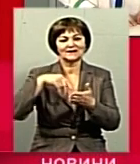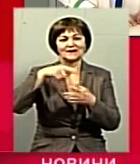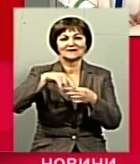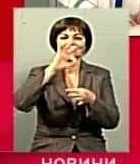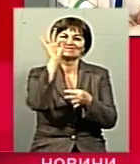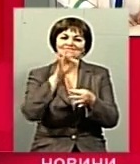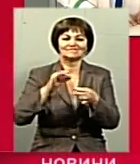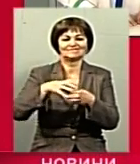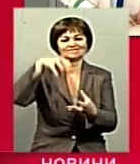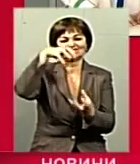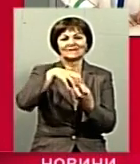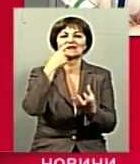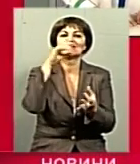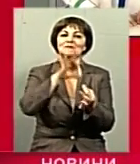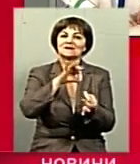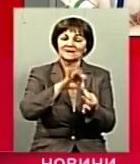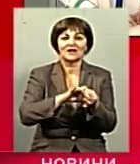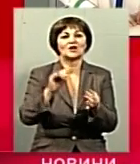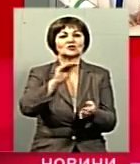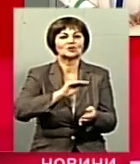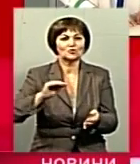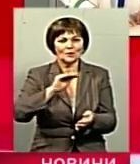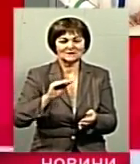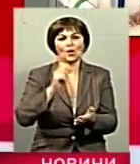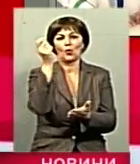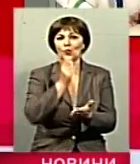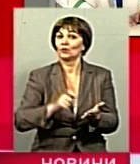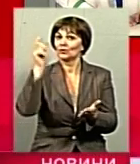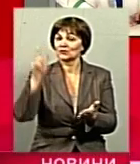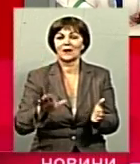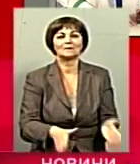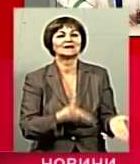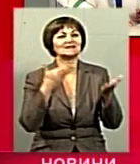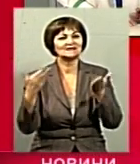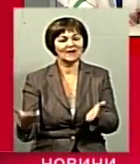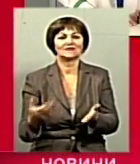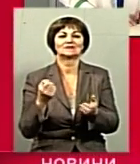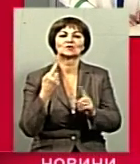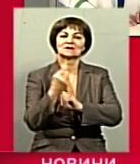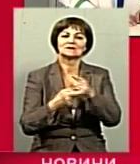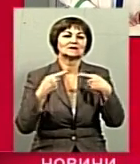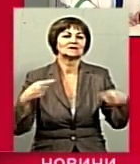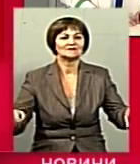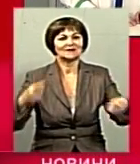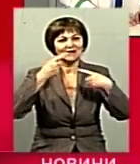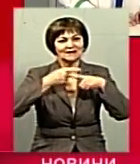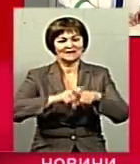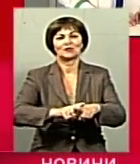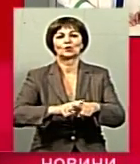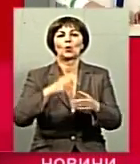юних писанкарів. Житомирський художник Юрій Дубінін представив виставку робіт, дещо змінивши традиційну техніку